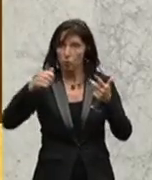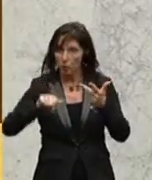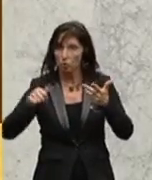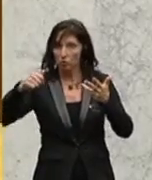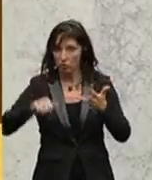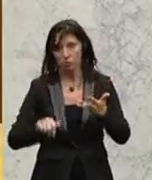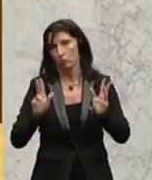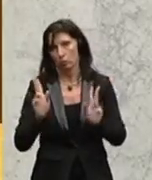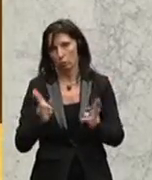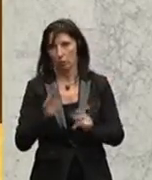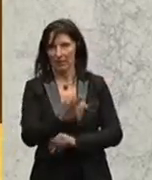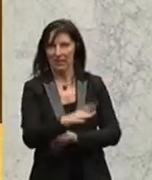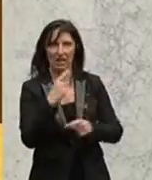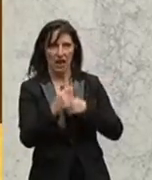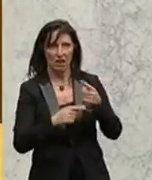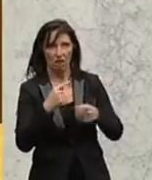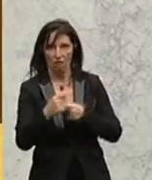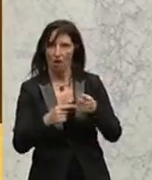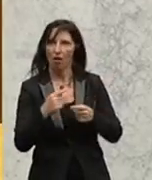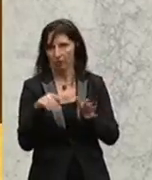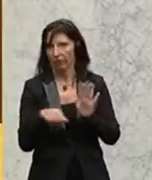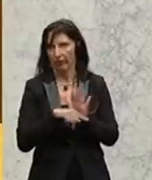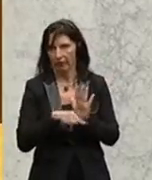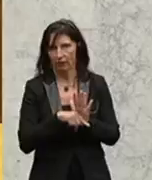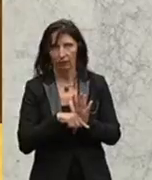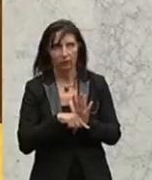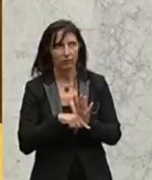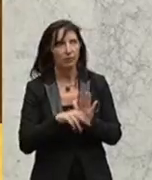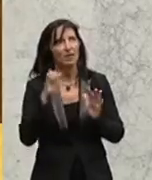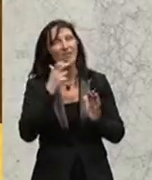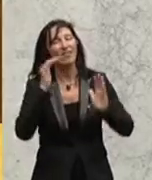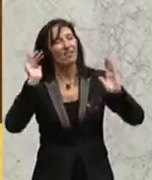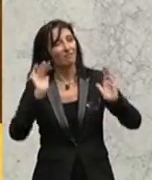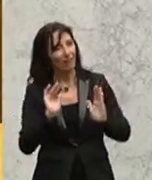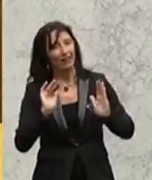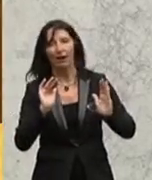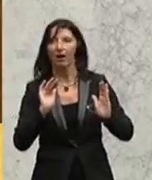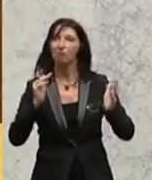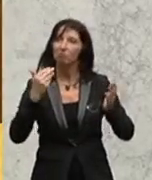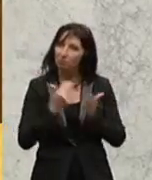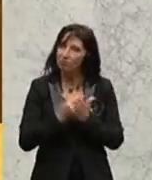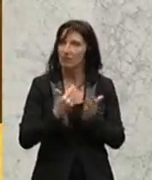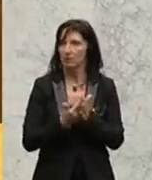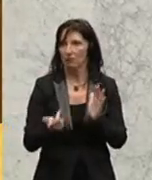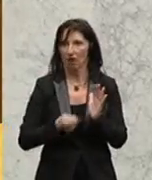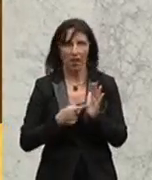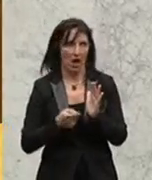sich negativ auf die kindliche Entwicklung ausweiten. Daher, um diese abzuschwächen, sind wir gefordert, und es